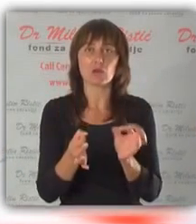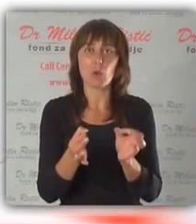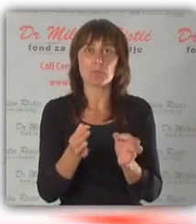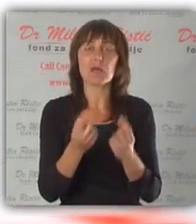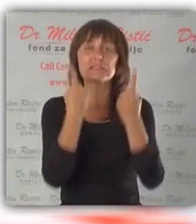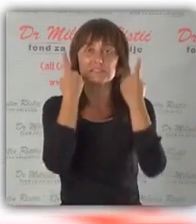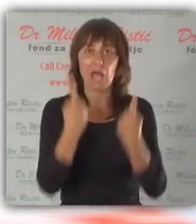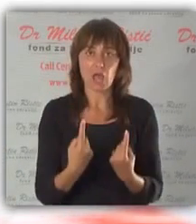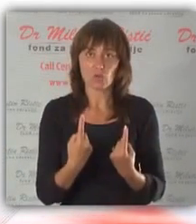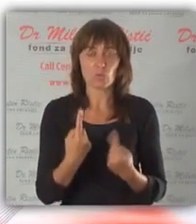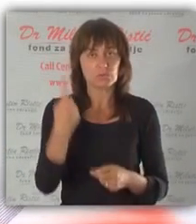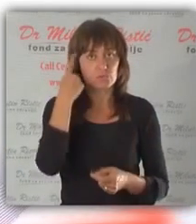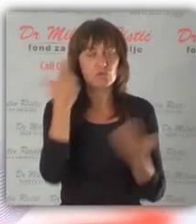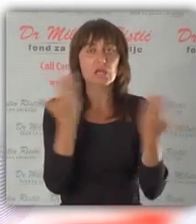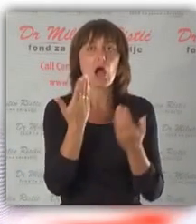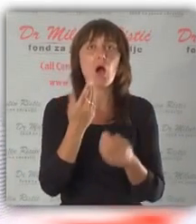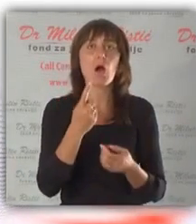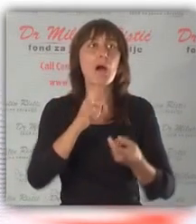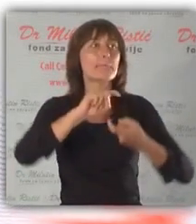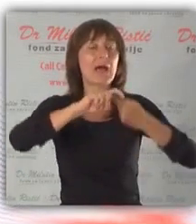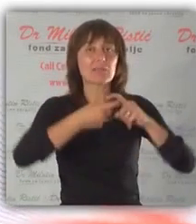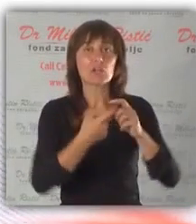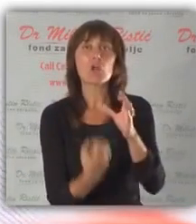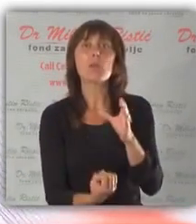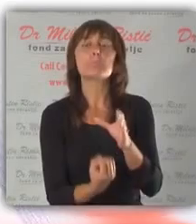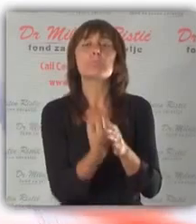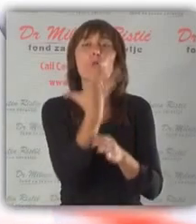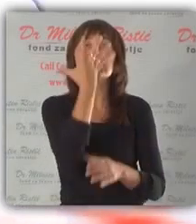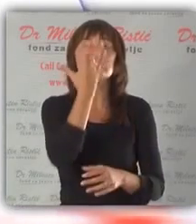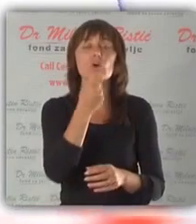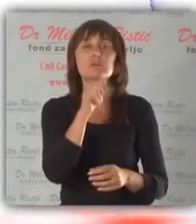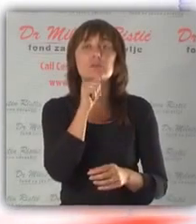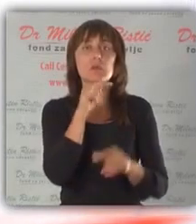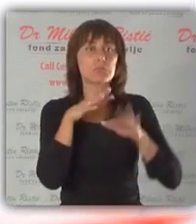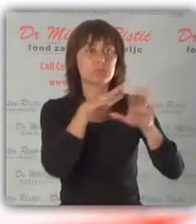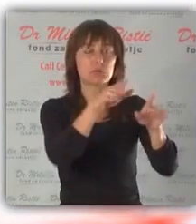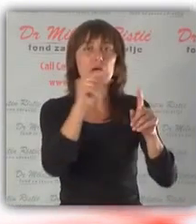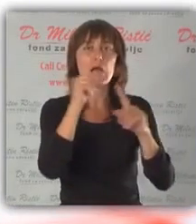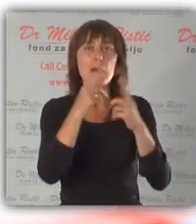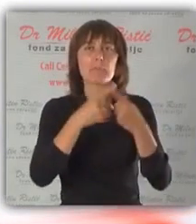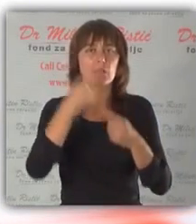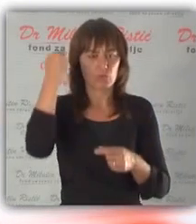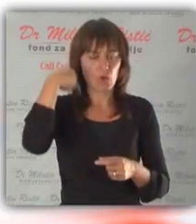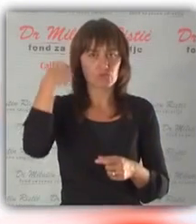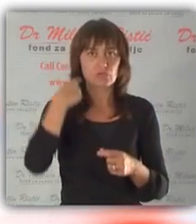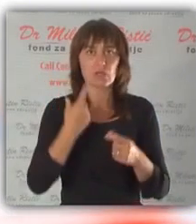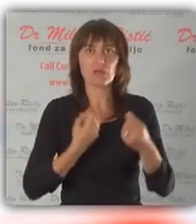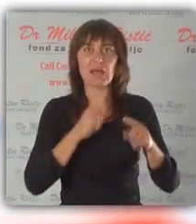originalnom stanju, znači kao materijalna, proizvodi određene simptome, patološke